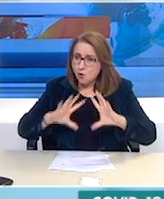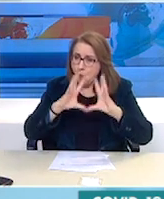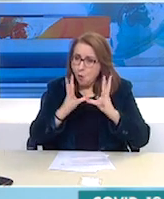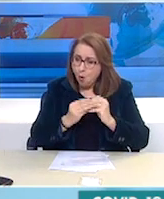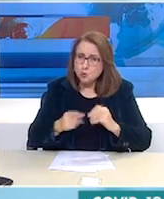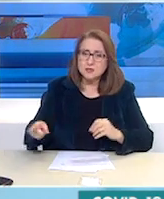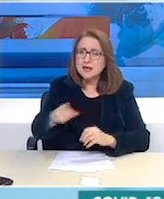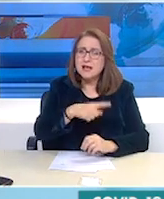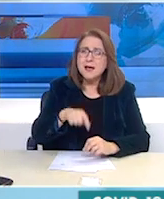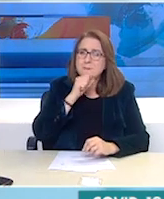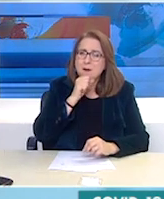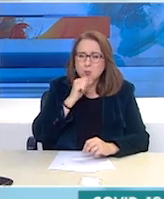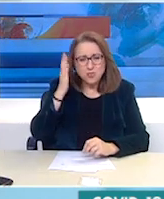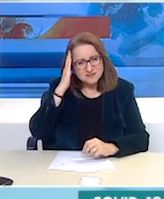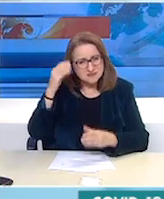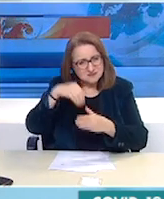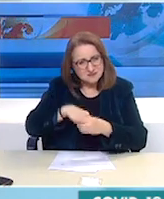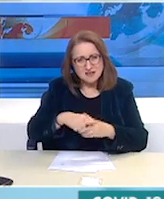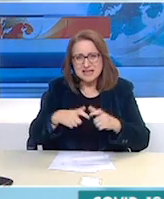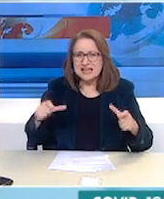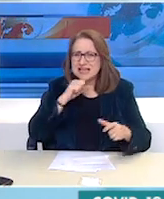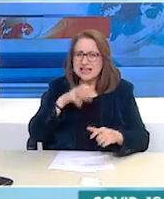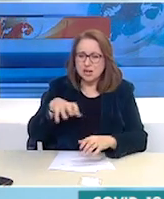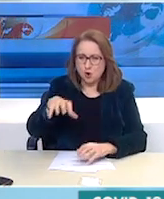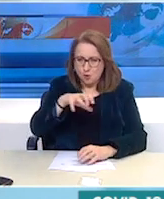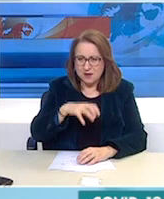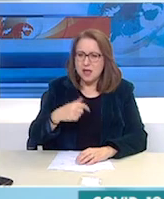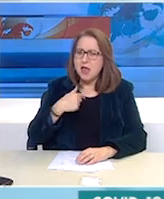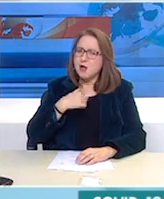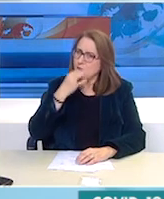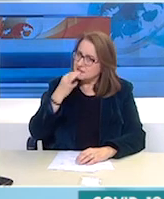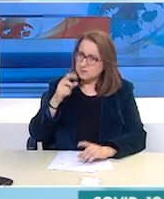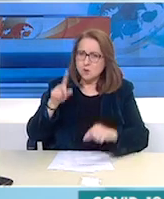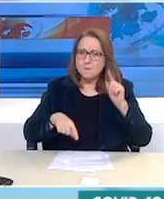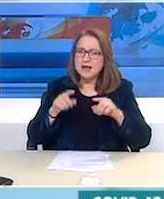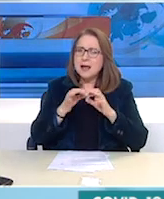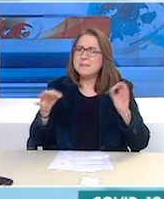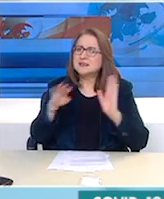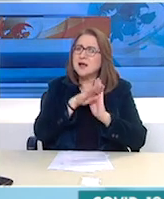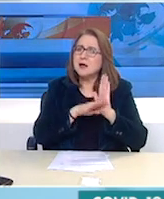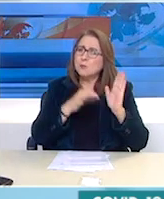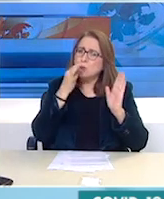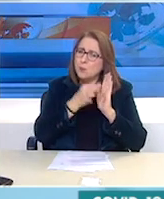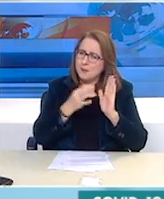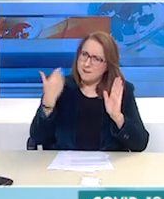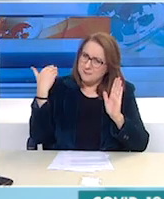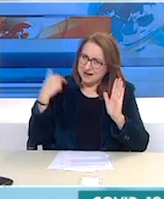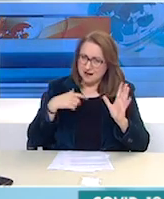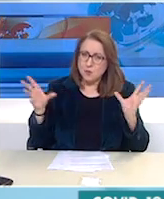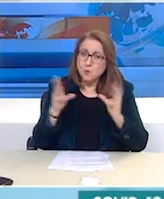φιλοξενούμενους των ιδρυμάτων. Θα σας αναφέρω ενδεικτικά κάποια από τα κύρια μέτρα που πήραμε σε συνεργασία με την Πολιτική